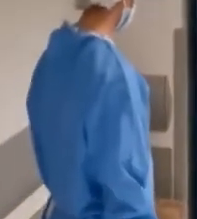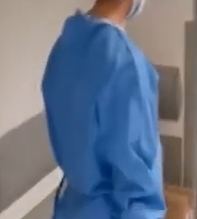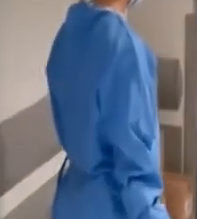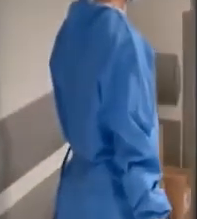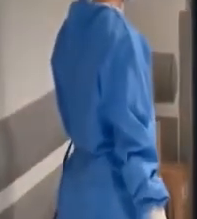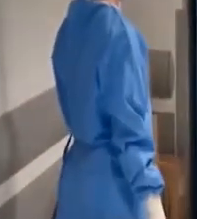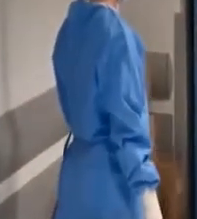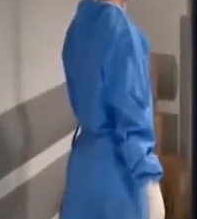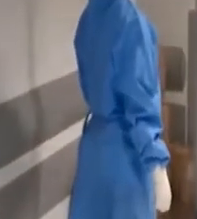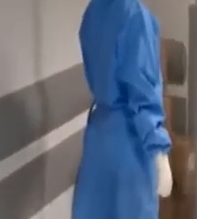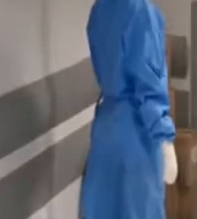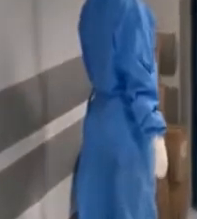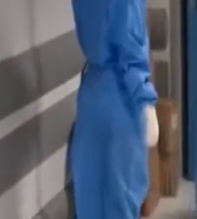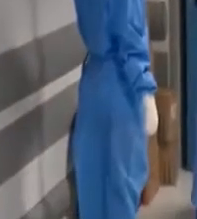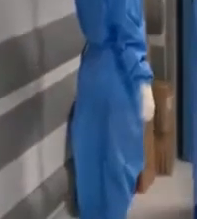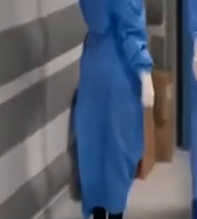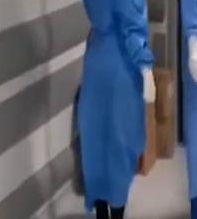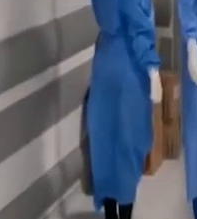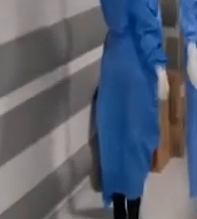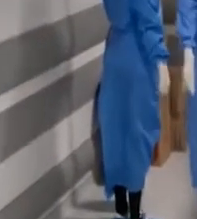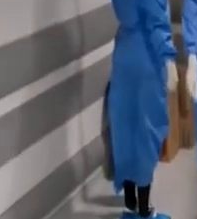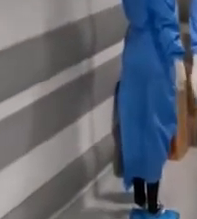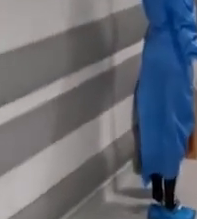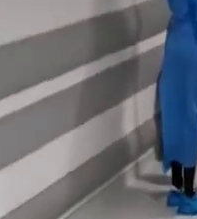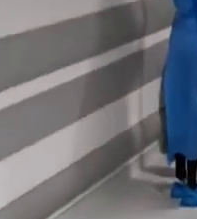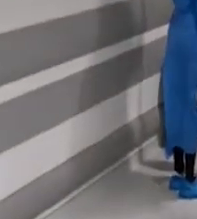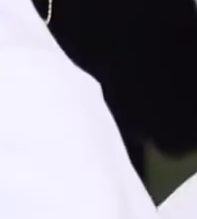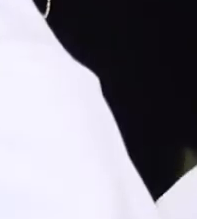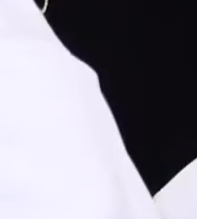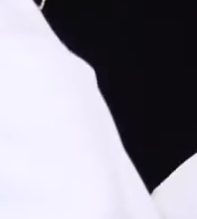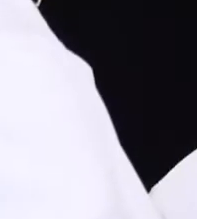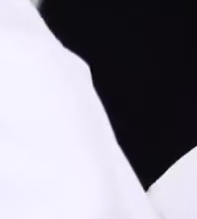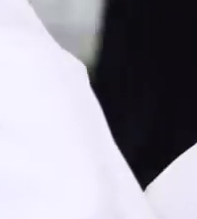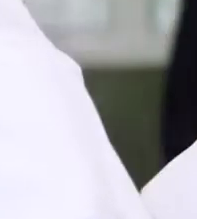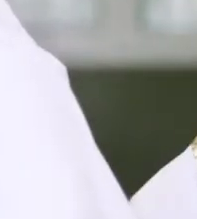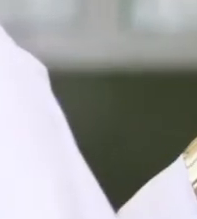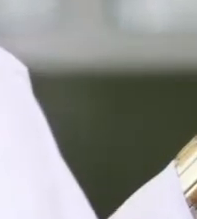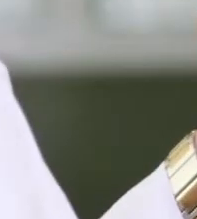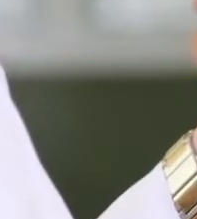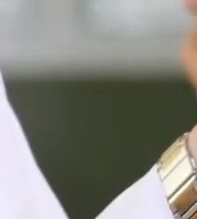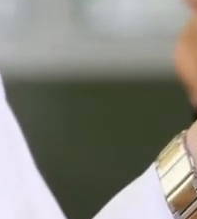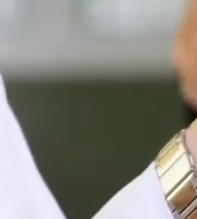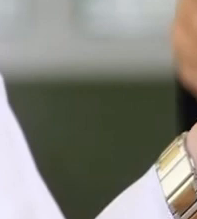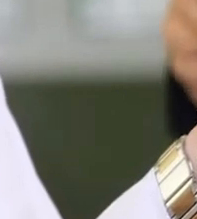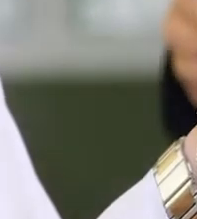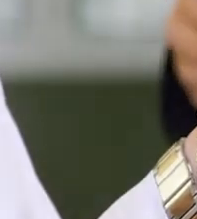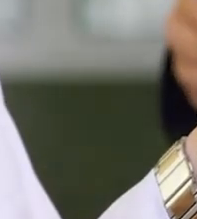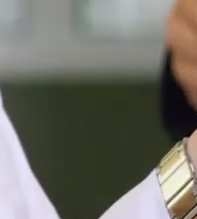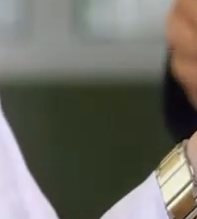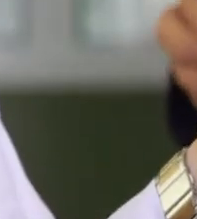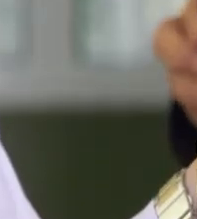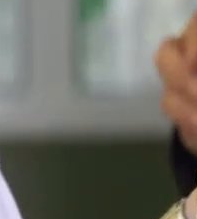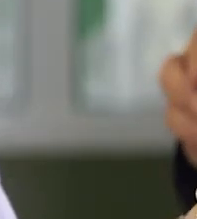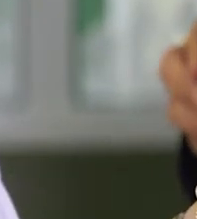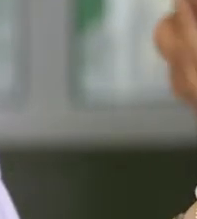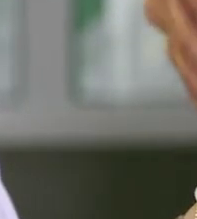στην Περιφερειακή Ενότητα Ιωαννίνων. Την ίδια ώρα η Ελλάδα έχει κάνει ένα αποφασιστικό βήμα για την ελευθερία από την πανδημία με την